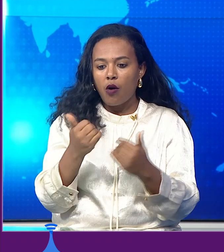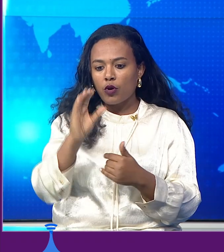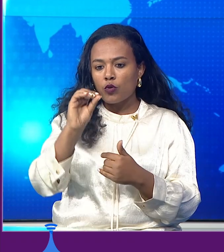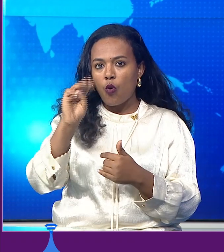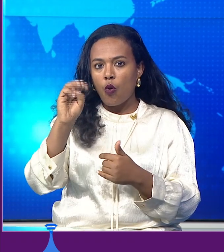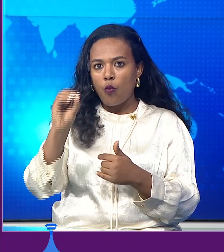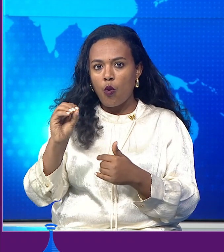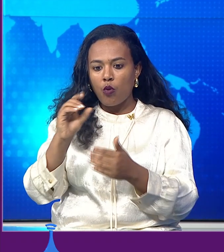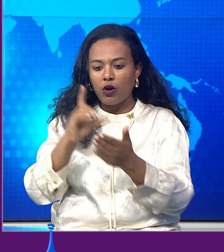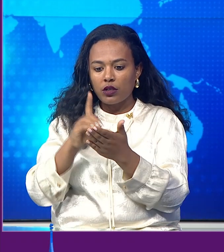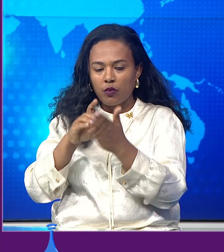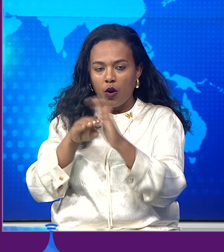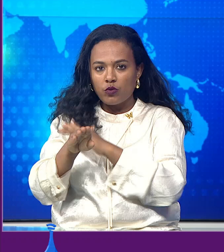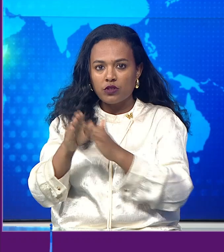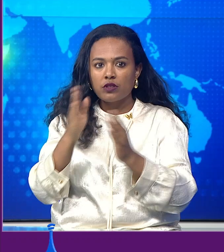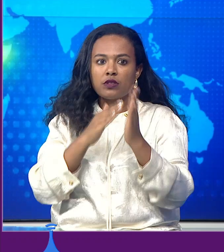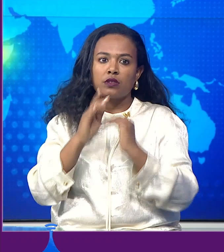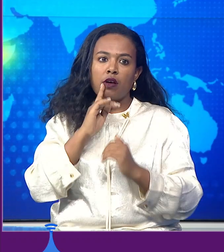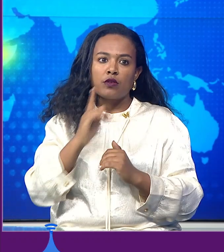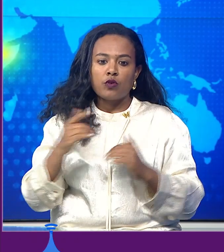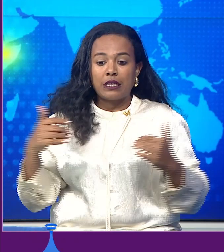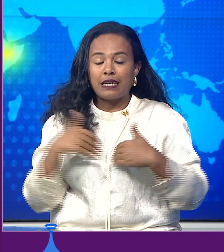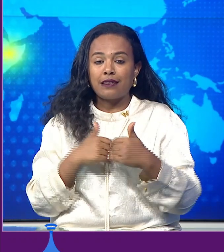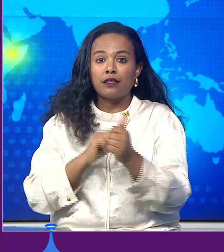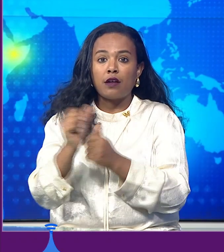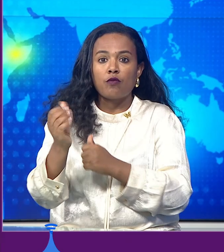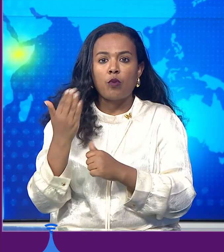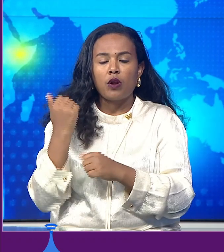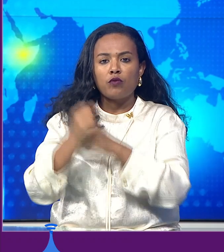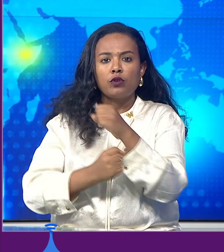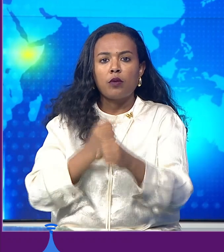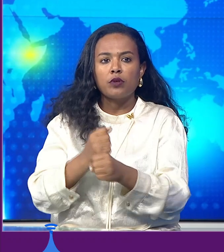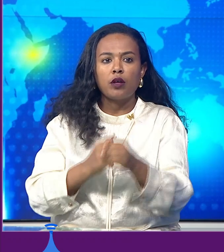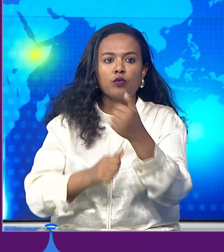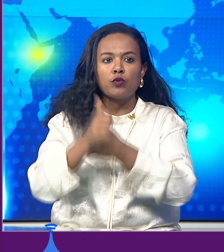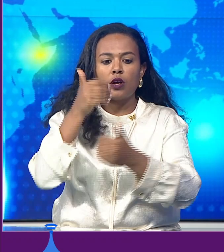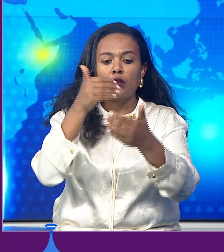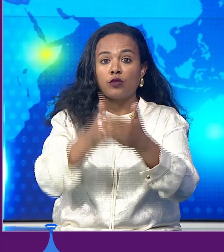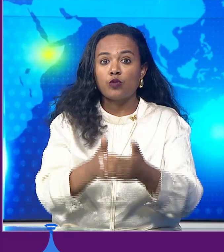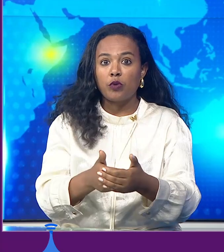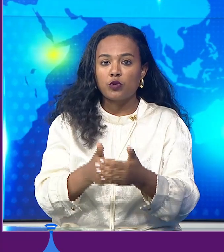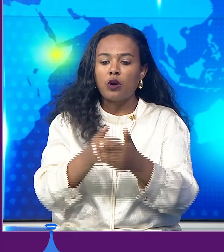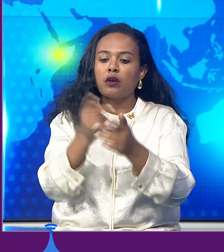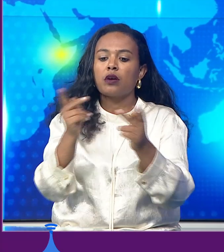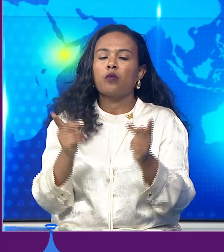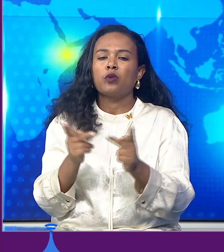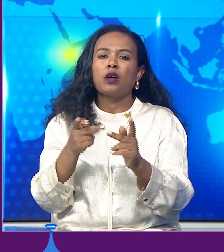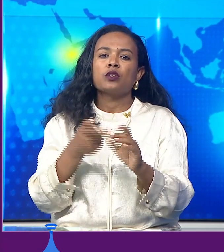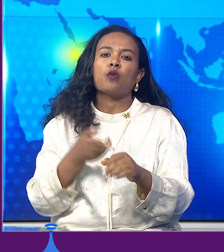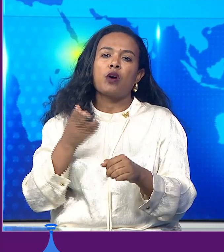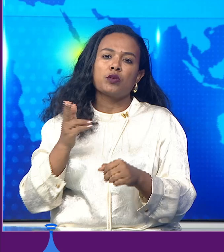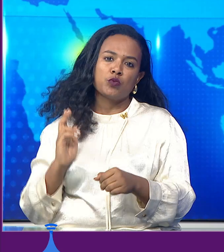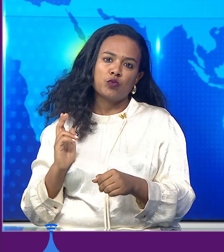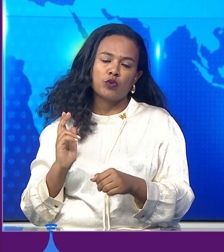ጭምር ስጋት የሆነ ነው። ከስጋትነት አለፍ ብሎም ባለፉት ዓመታት ጉዳት አድርሶባቸዋል፣ ከቀያቸውም